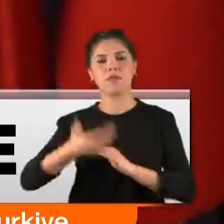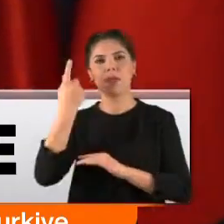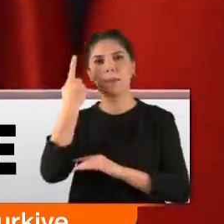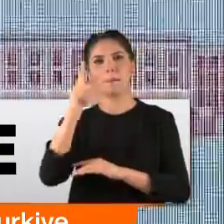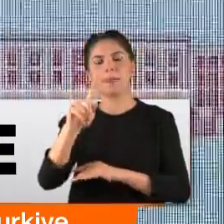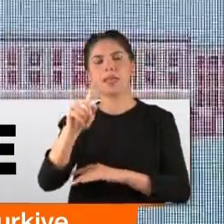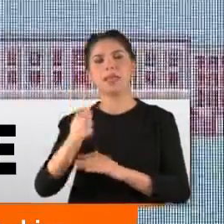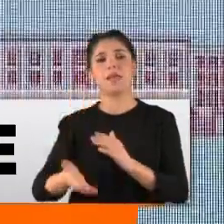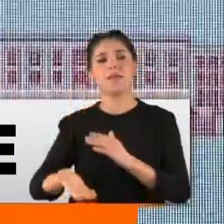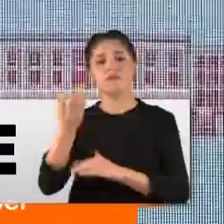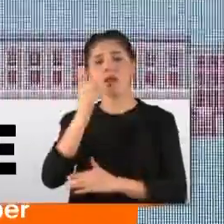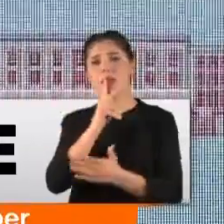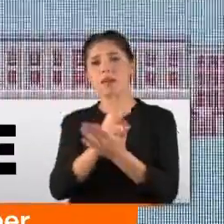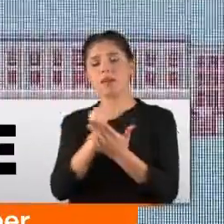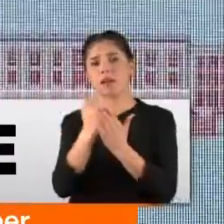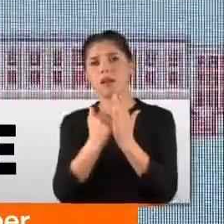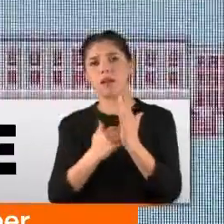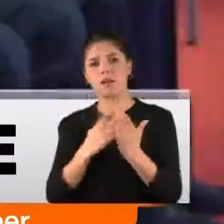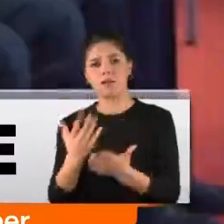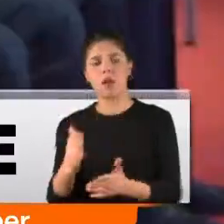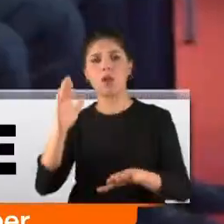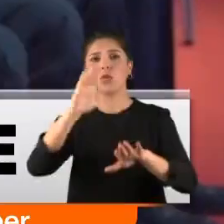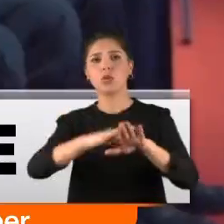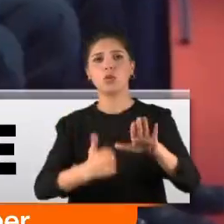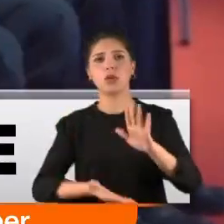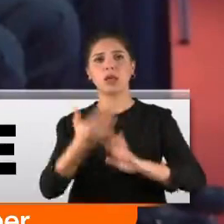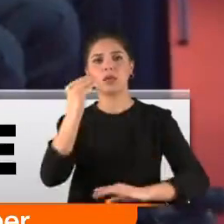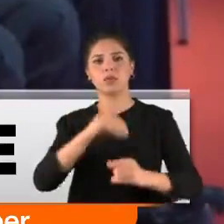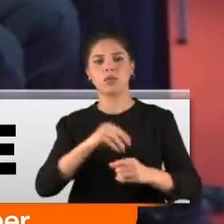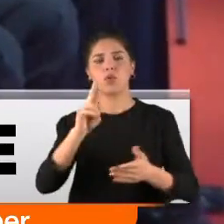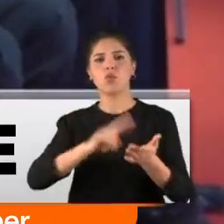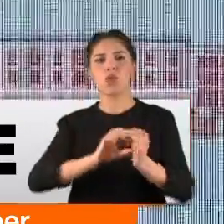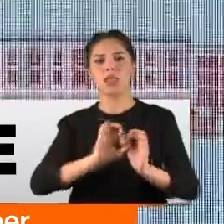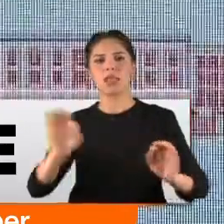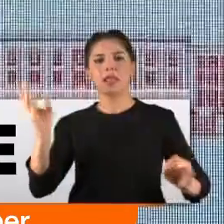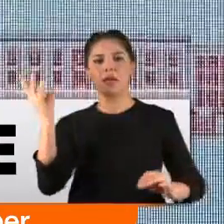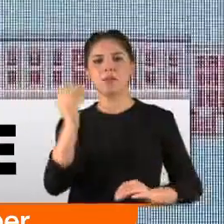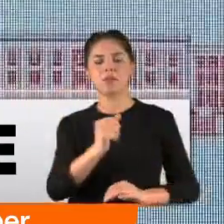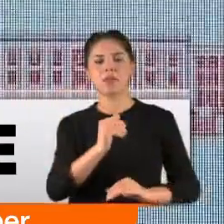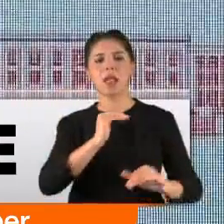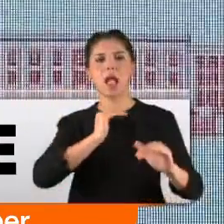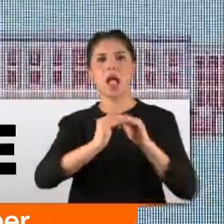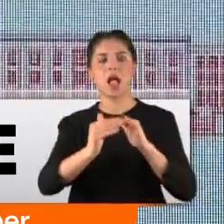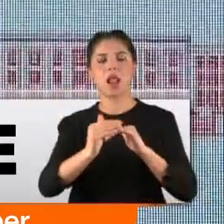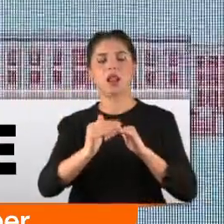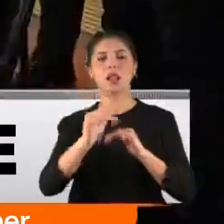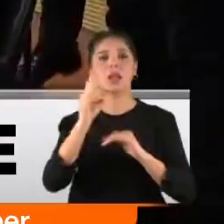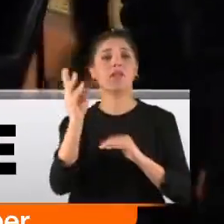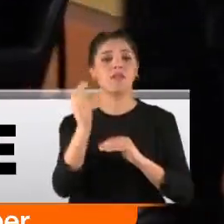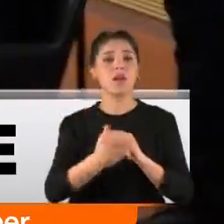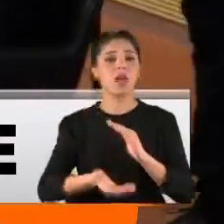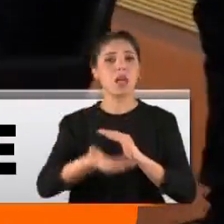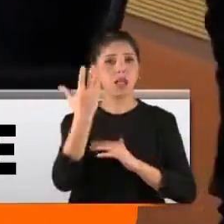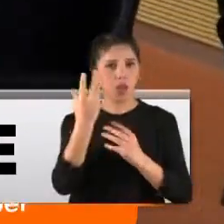fezlekesi bulunuyor. Dokunulmazlıkların kaldırılması için üye tam sayısının salt çoğunluğunu gerekli kılacağız.